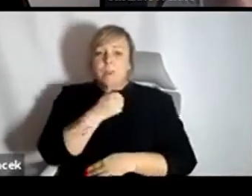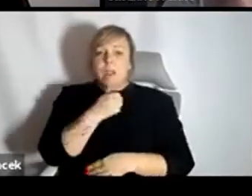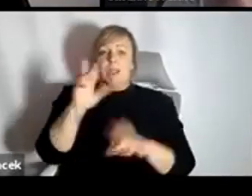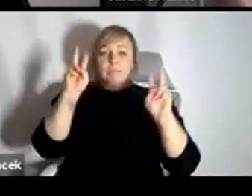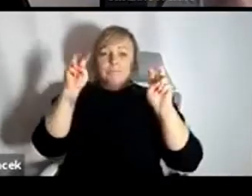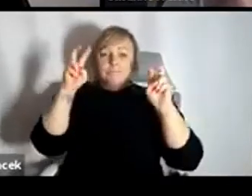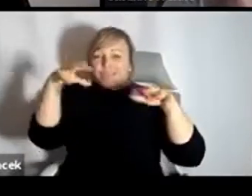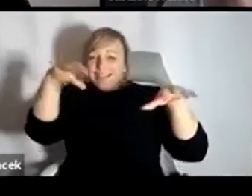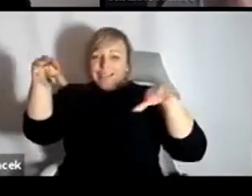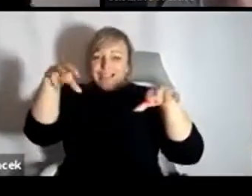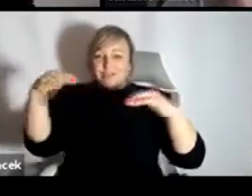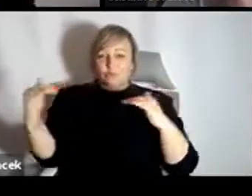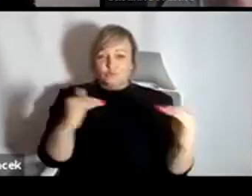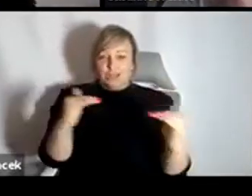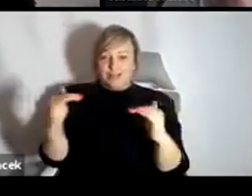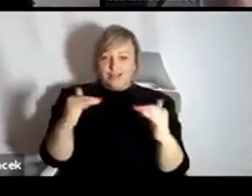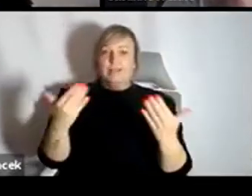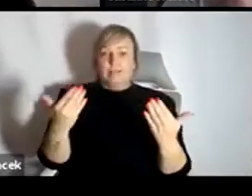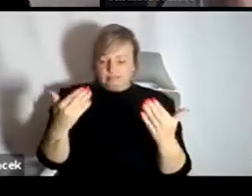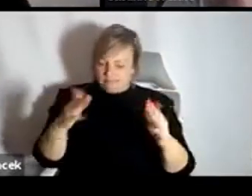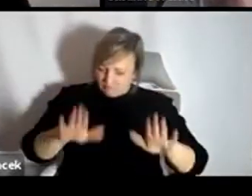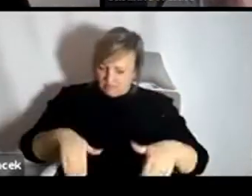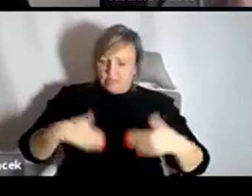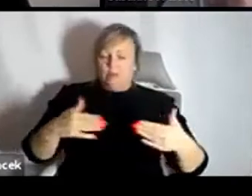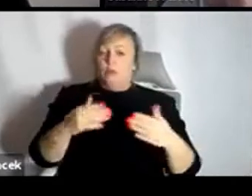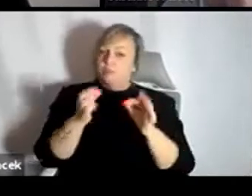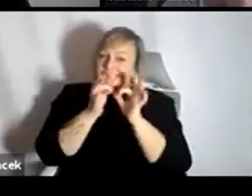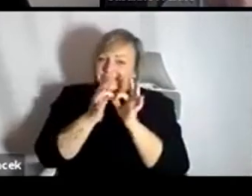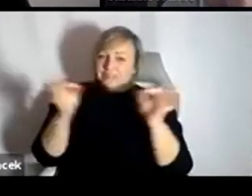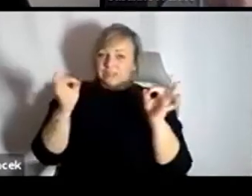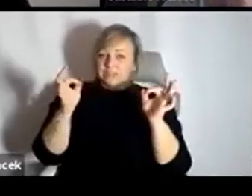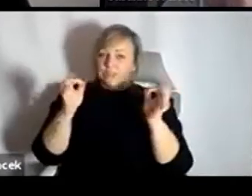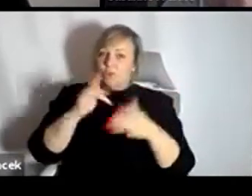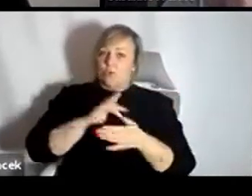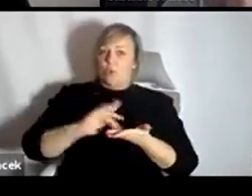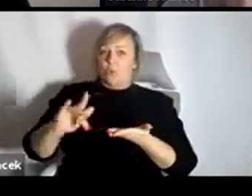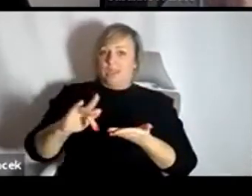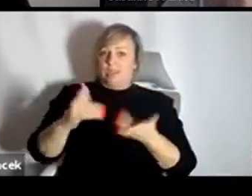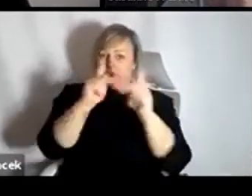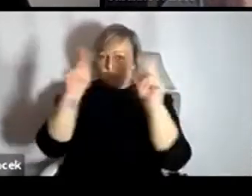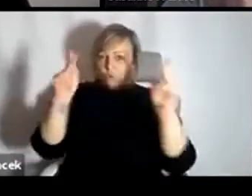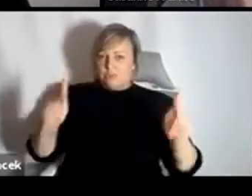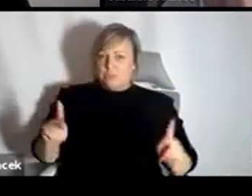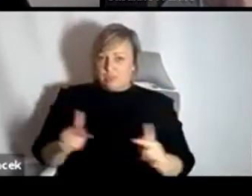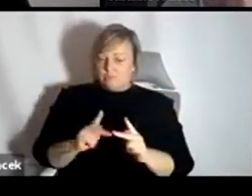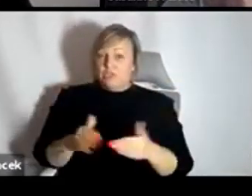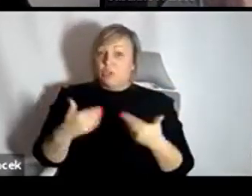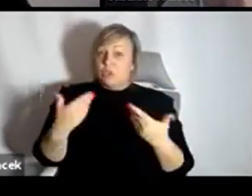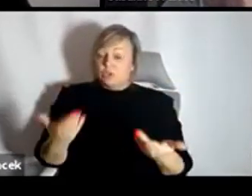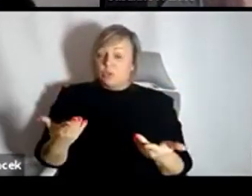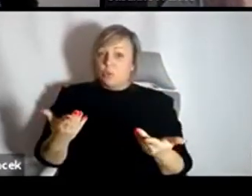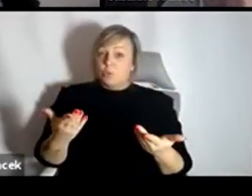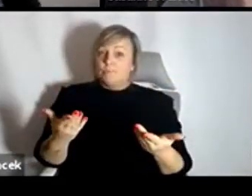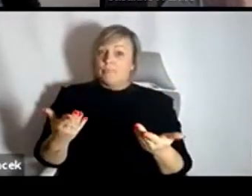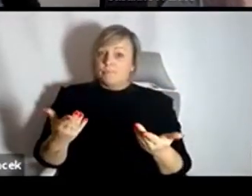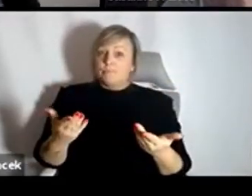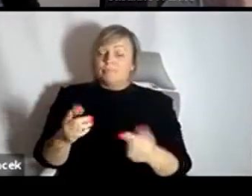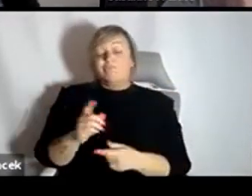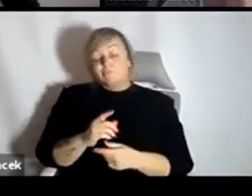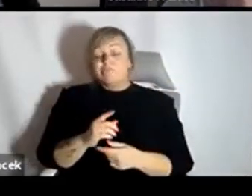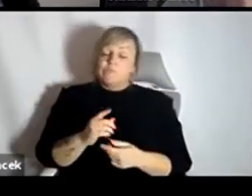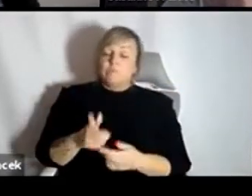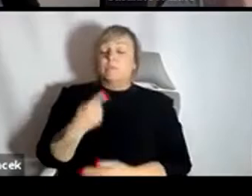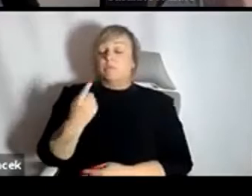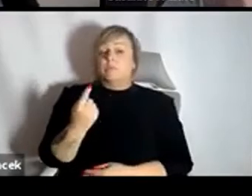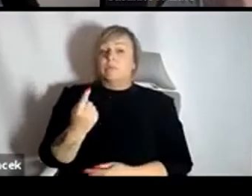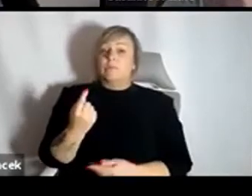auf. Mit einem ausführlichen Hygienekonzept immerhin. Im Breiten- und Gesundheitssport ist allerdings